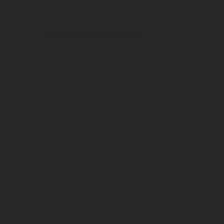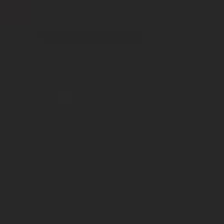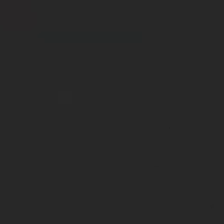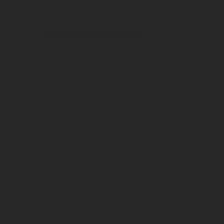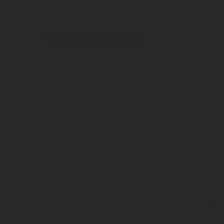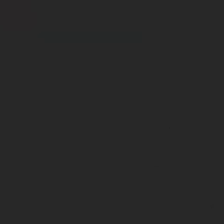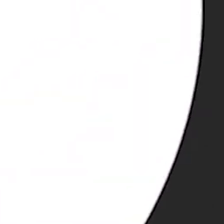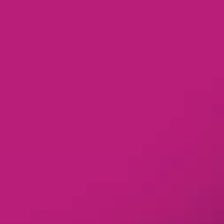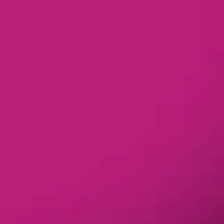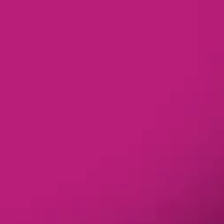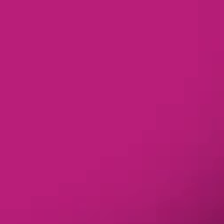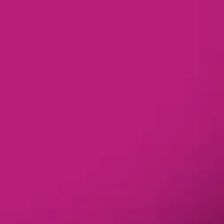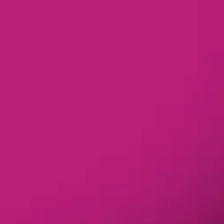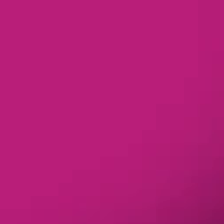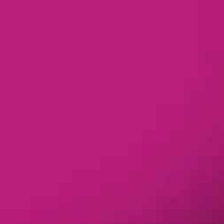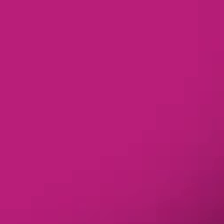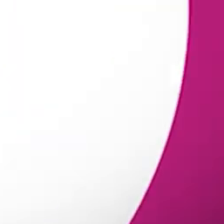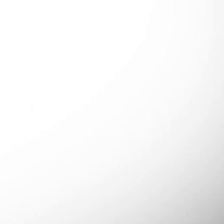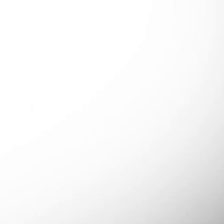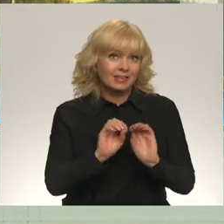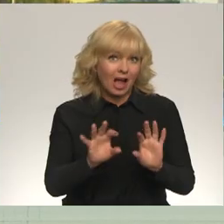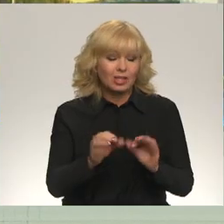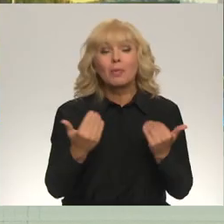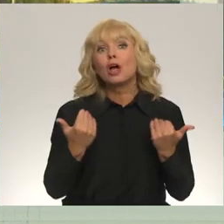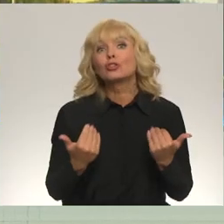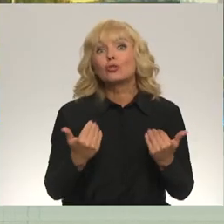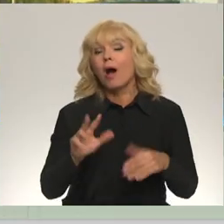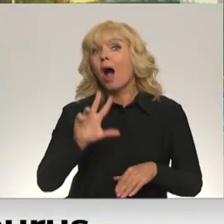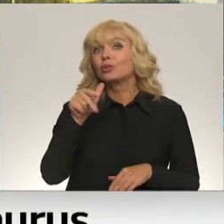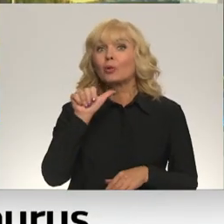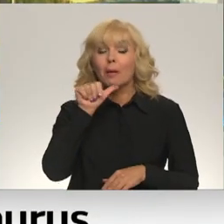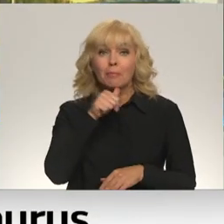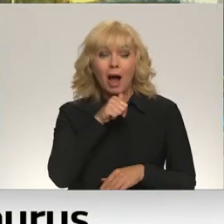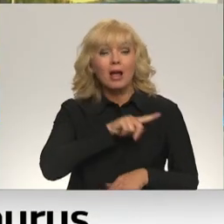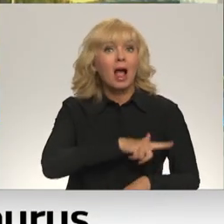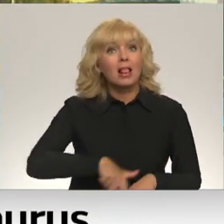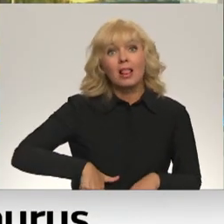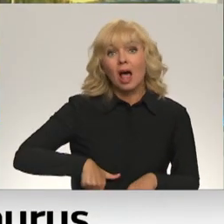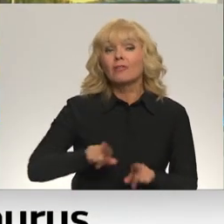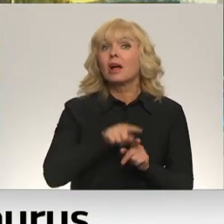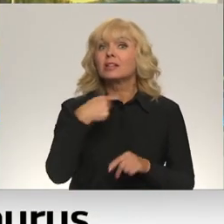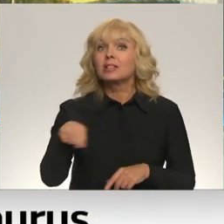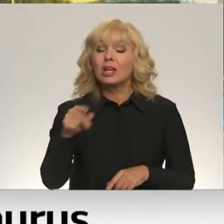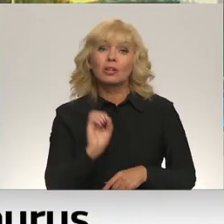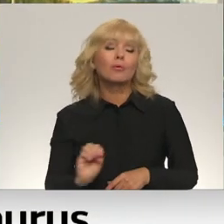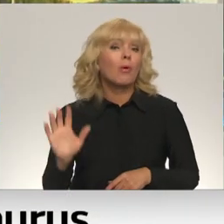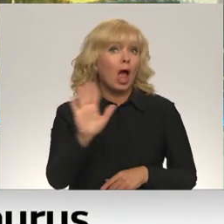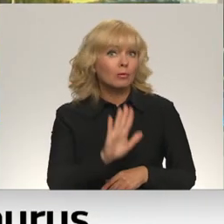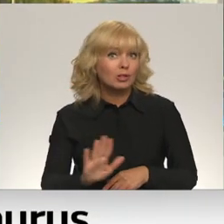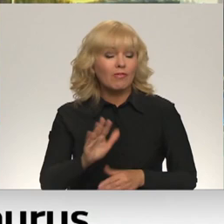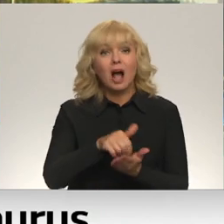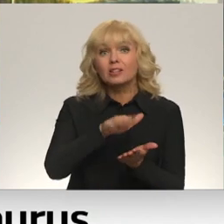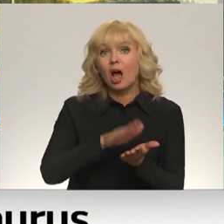Re! Viss ēters ir te! 8. maijā Latvijā, tāpat kā citviet rietumu pasaulē,